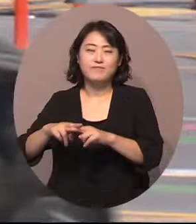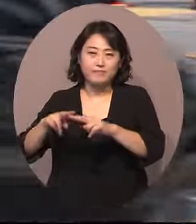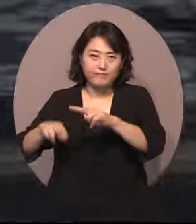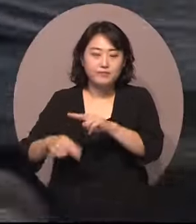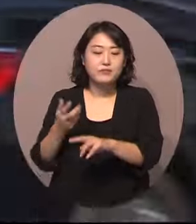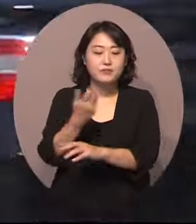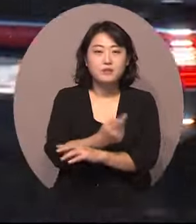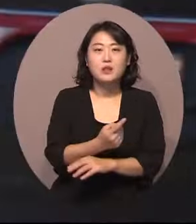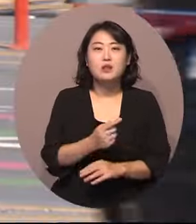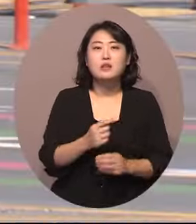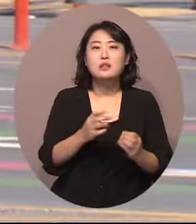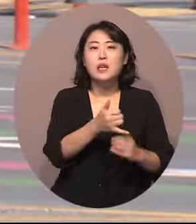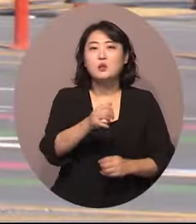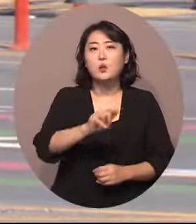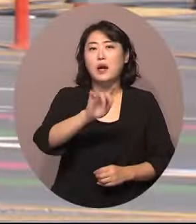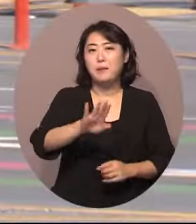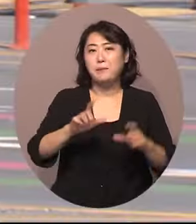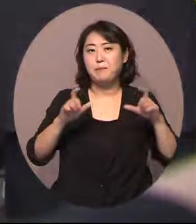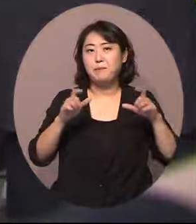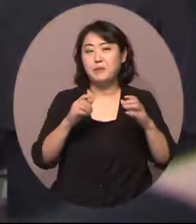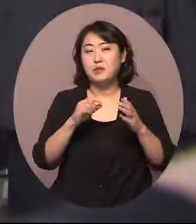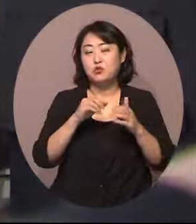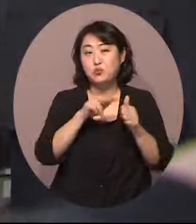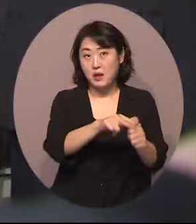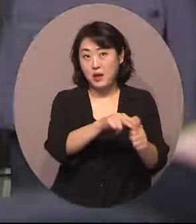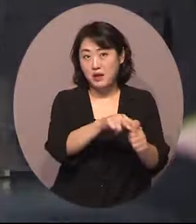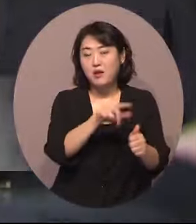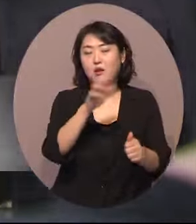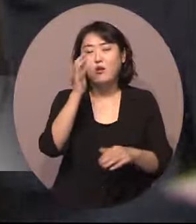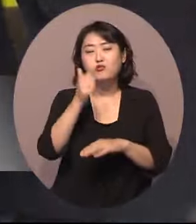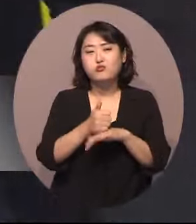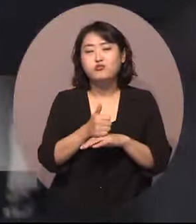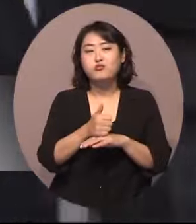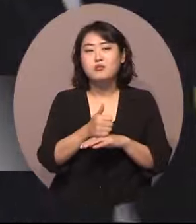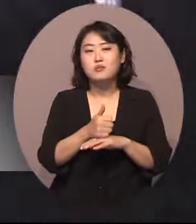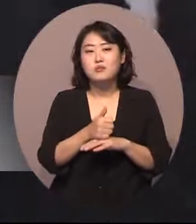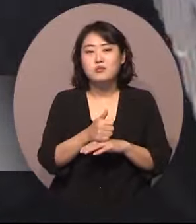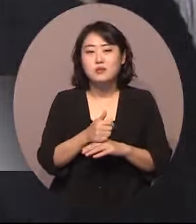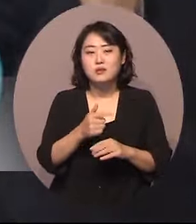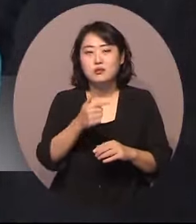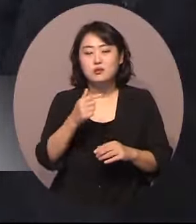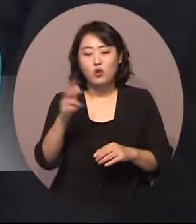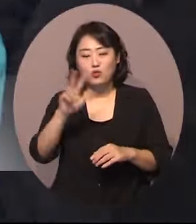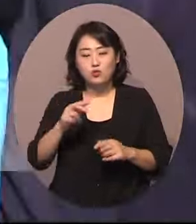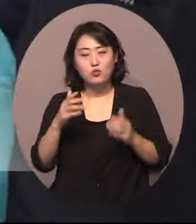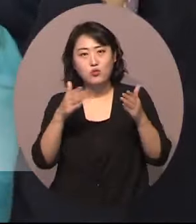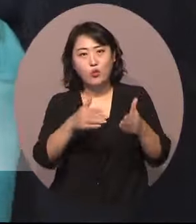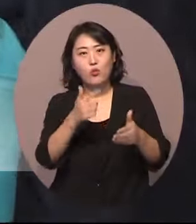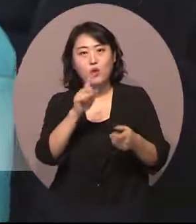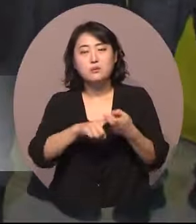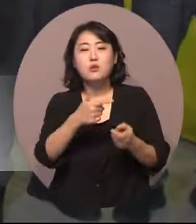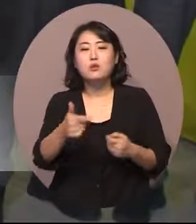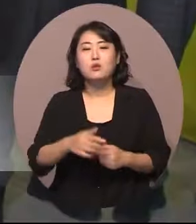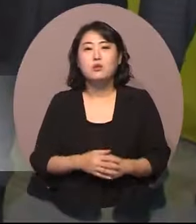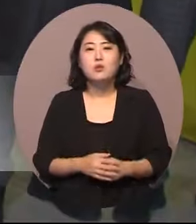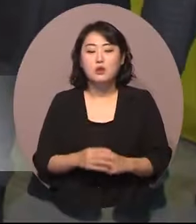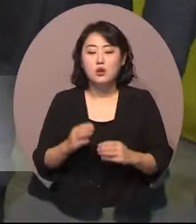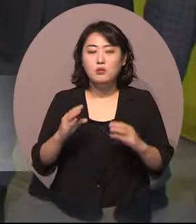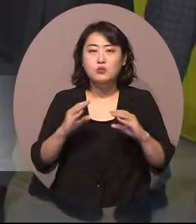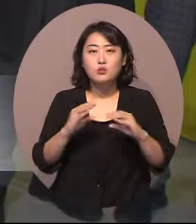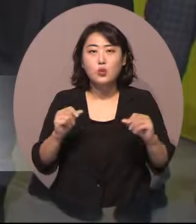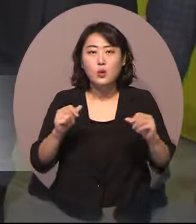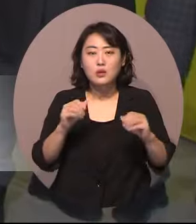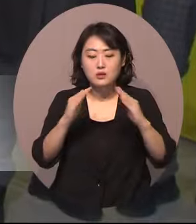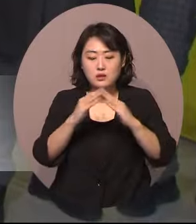역시 전국적인 화제를 모았습니다. 민주당을 탈당한 뒤 새로운 미래로 나온 김 후보는 부동산 문제로 민주당